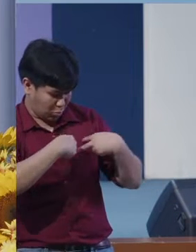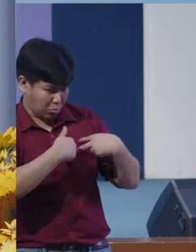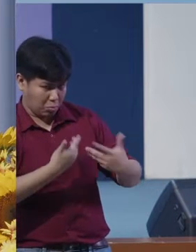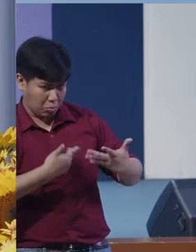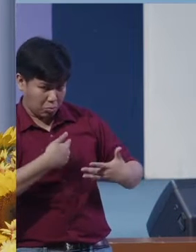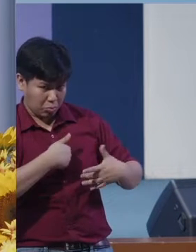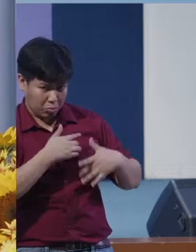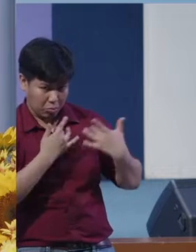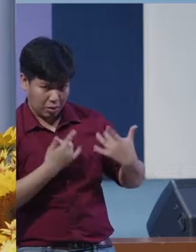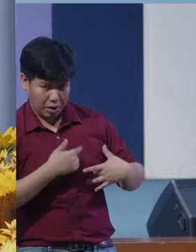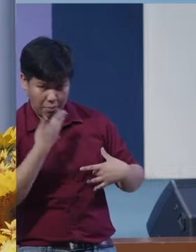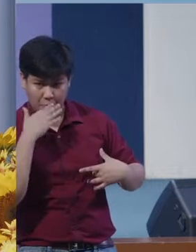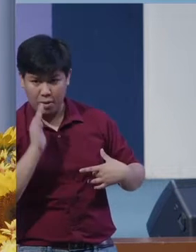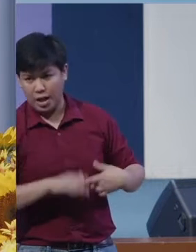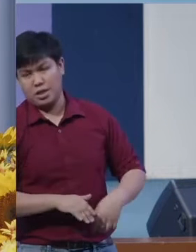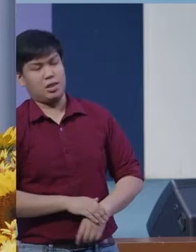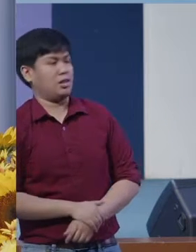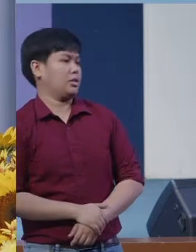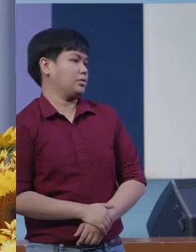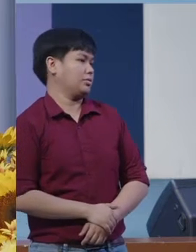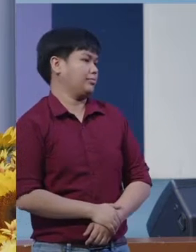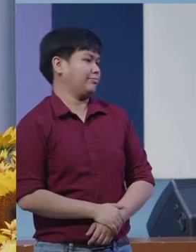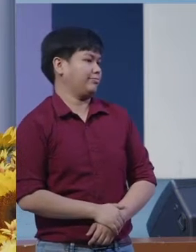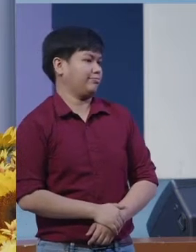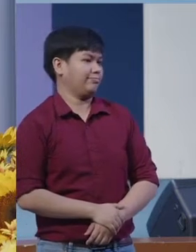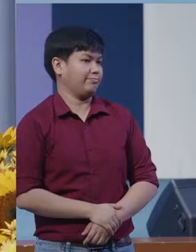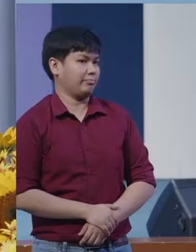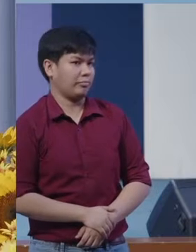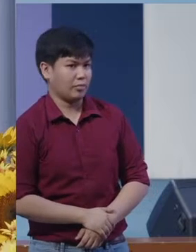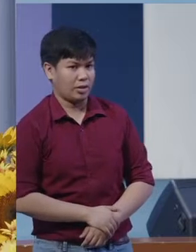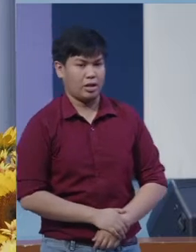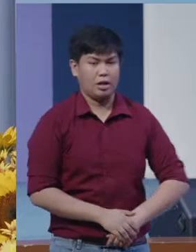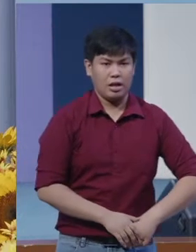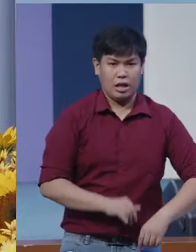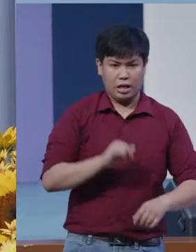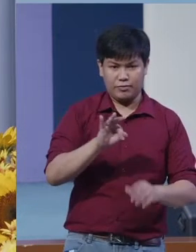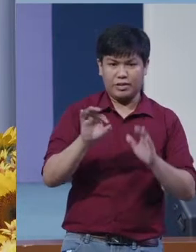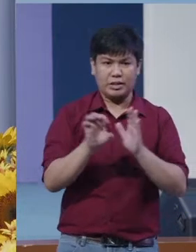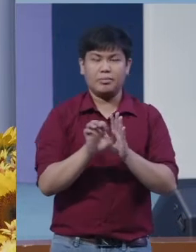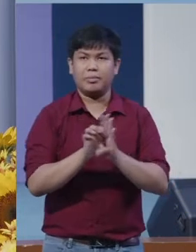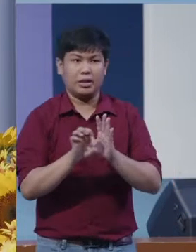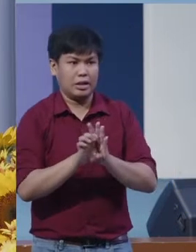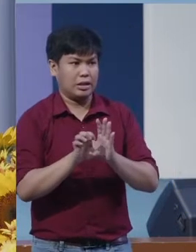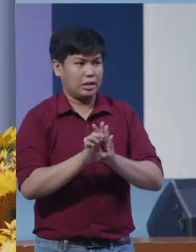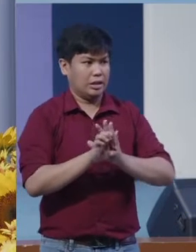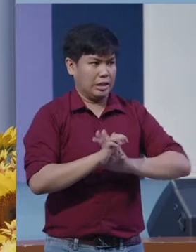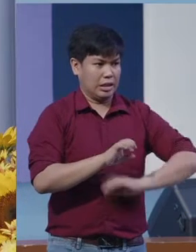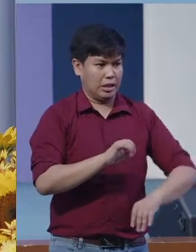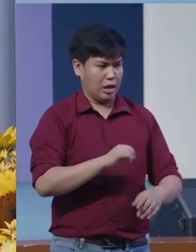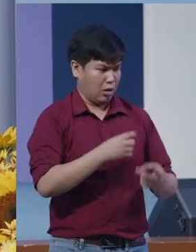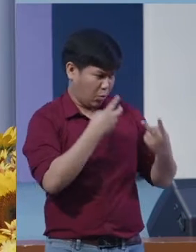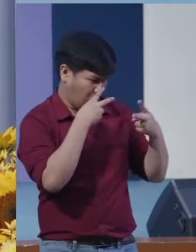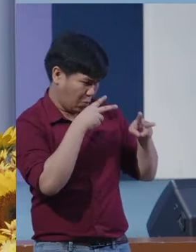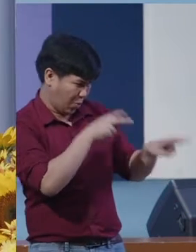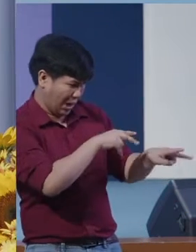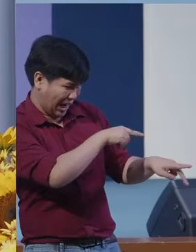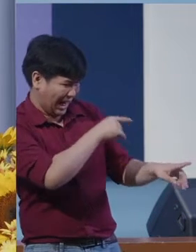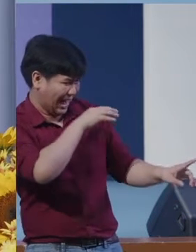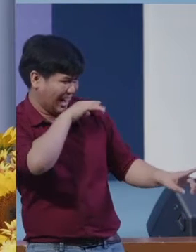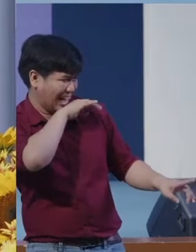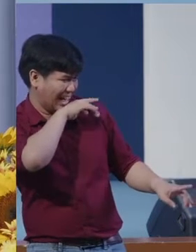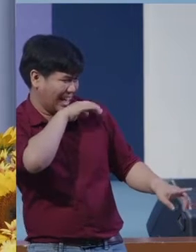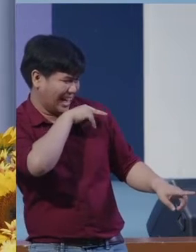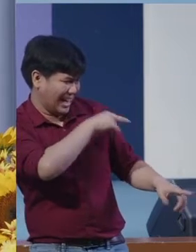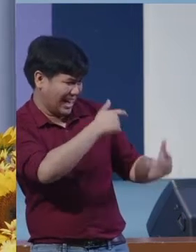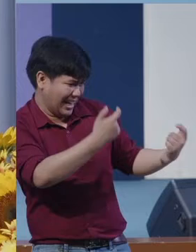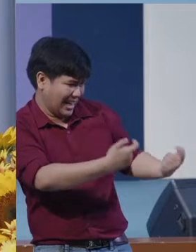see the speck that is in your brother's eye, but do not notice the log that is in your own eye? Ano